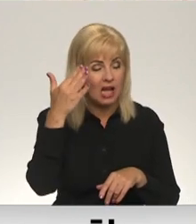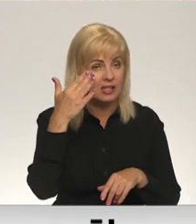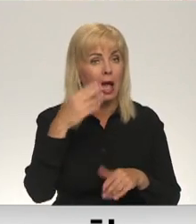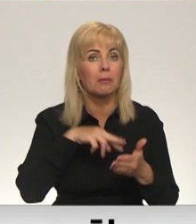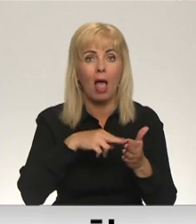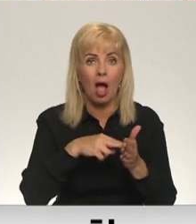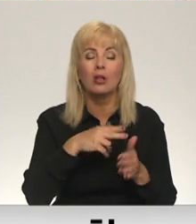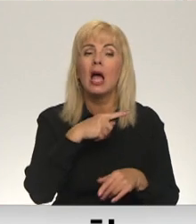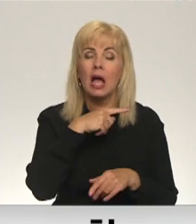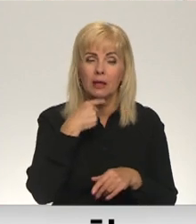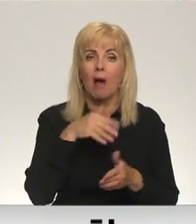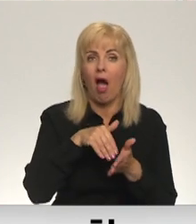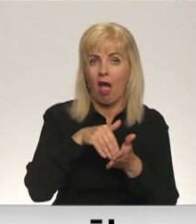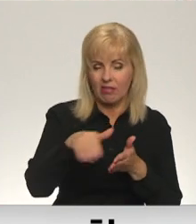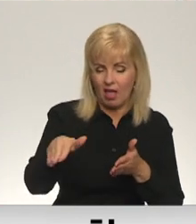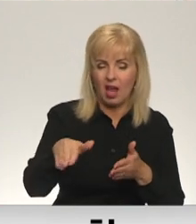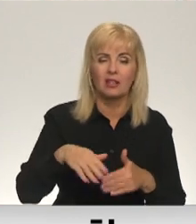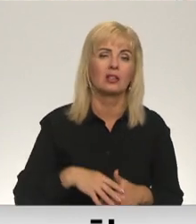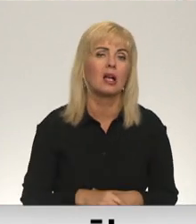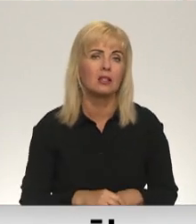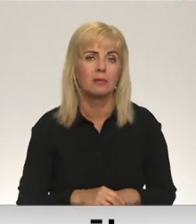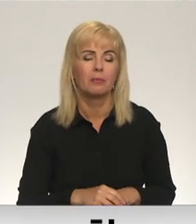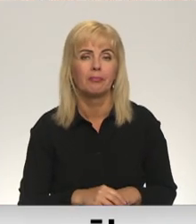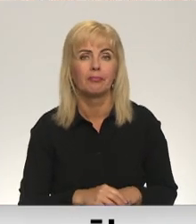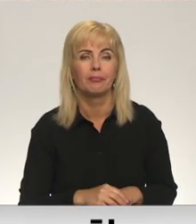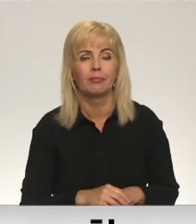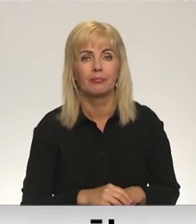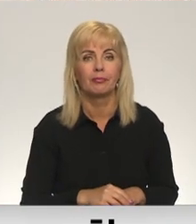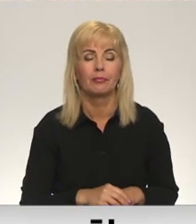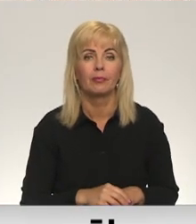tomēr atteiksies un vairāk Vitāna Strate.